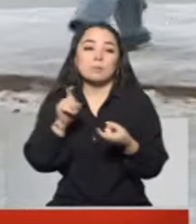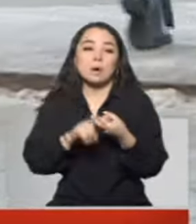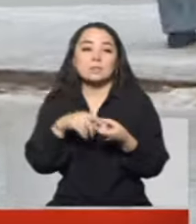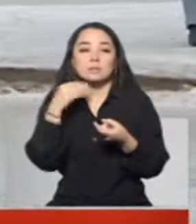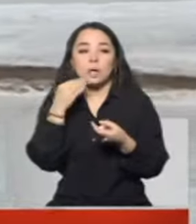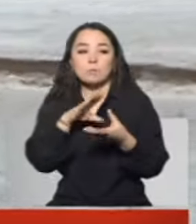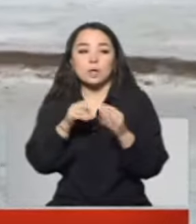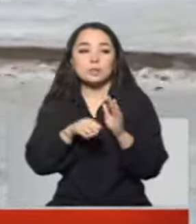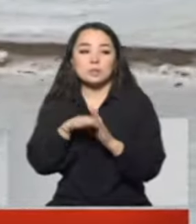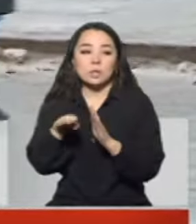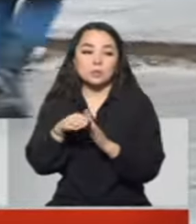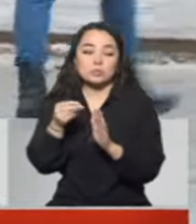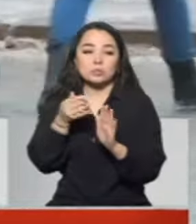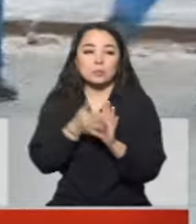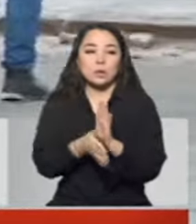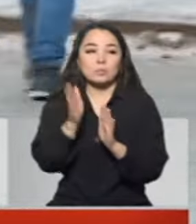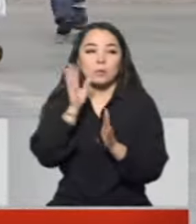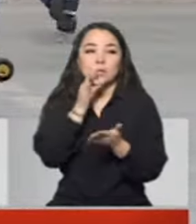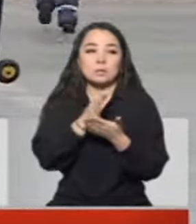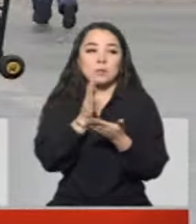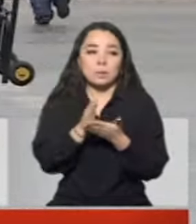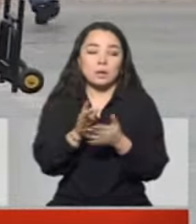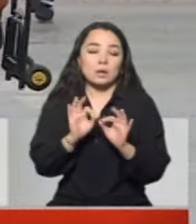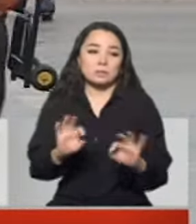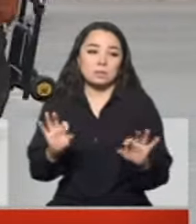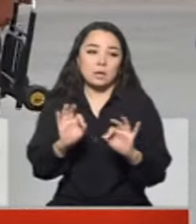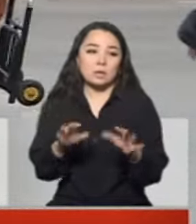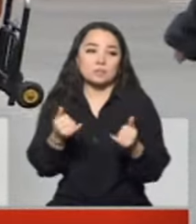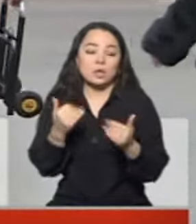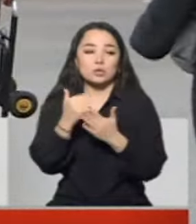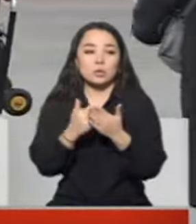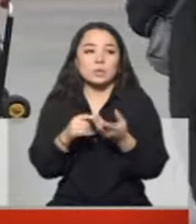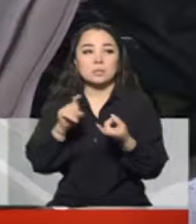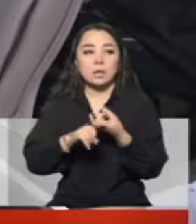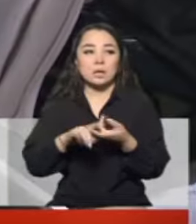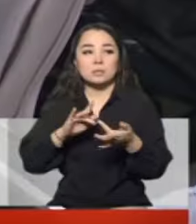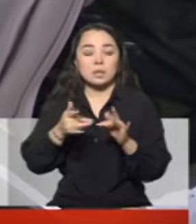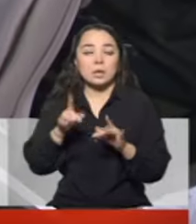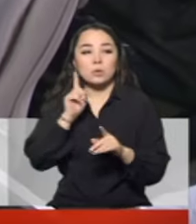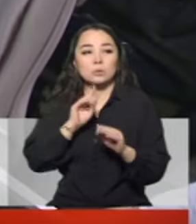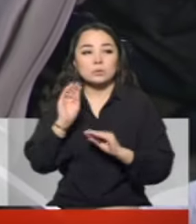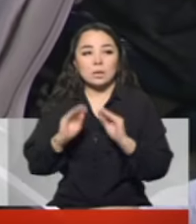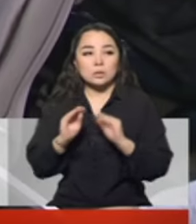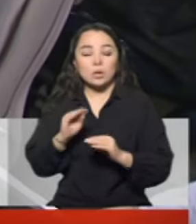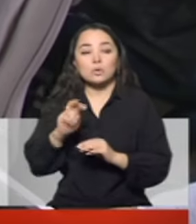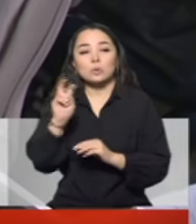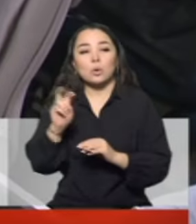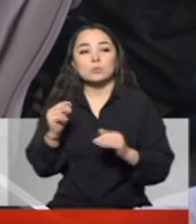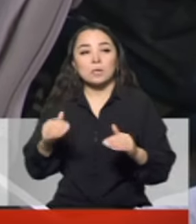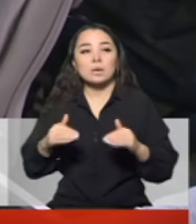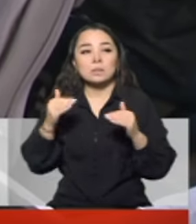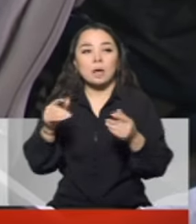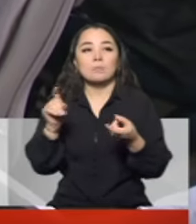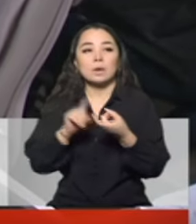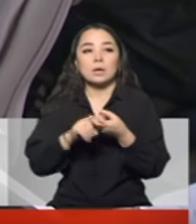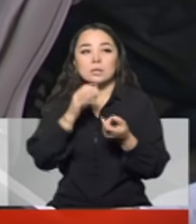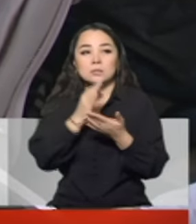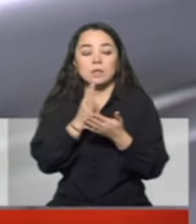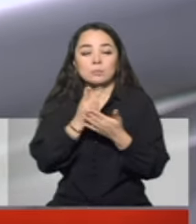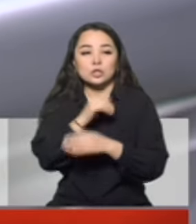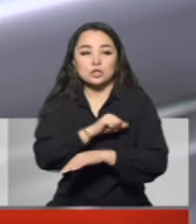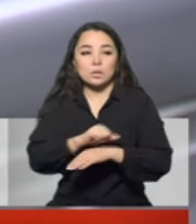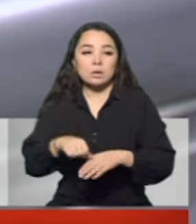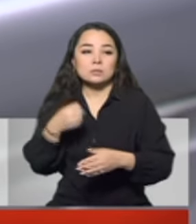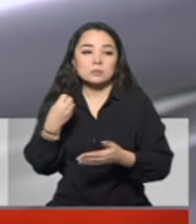сапасын жақсартуға жұмсаймыз деп түсіндірді. Ал желіні жаңартуға қажетті жабдықтар доллардың өсуіне байланысты